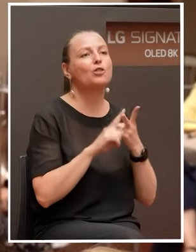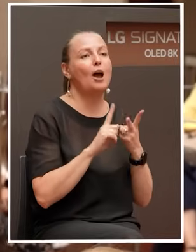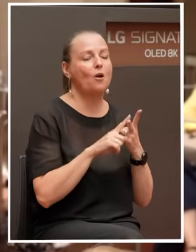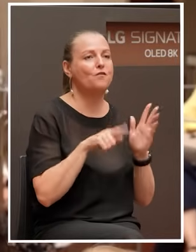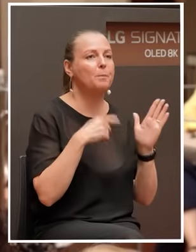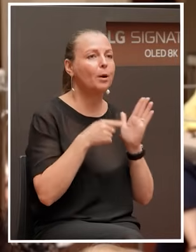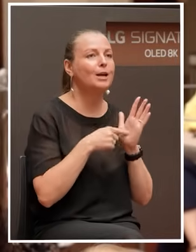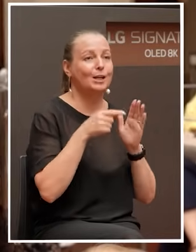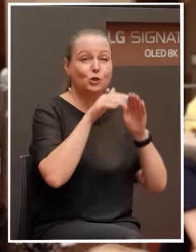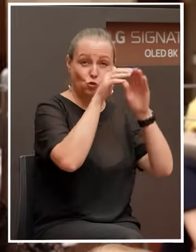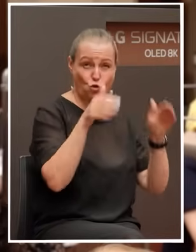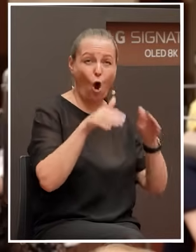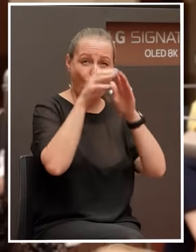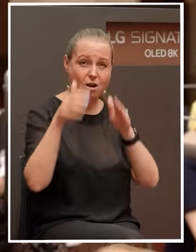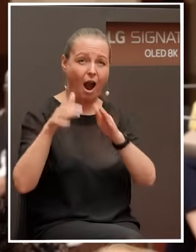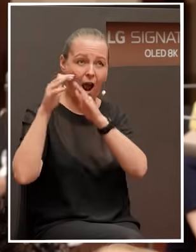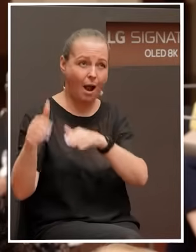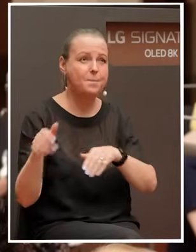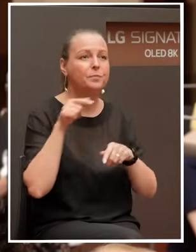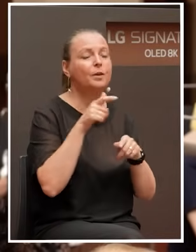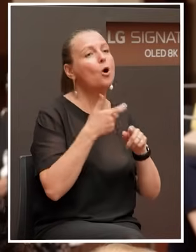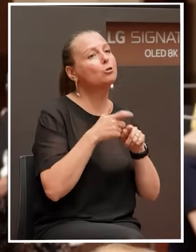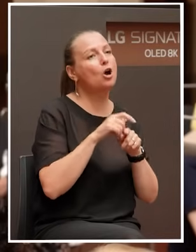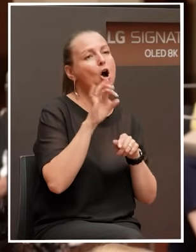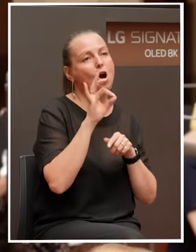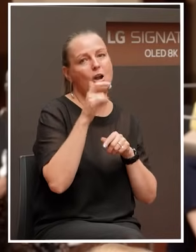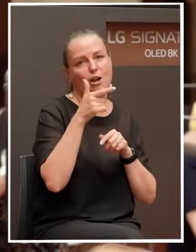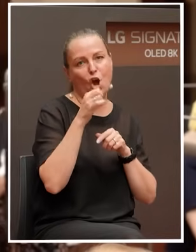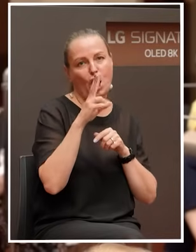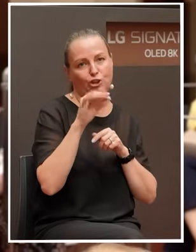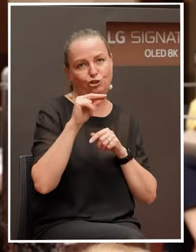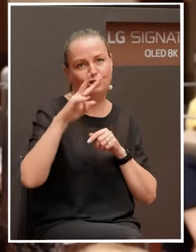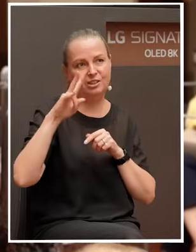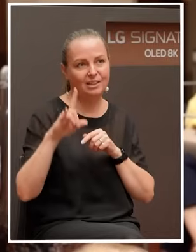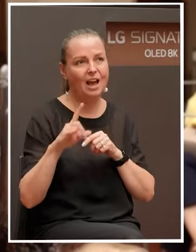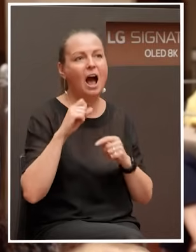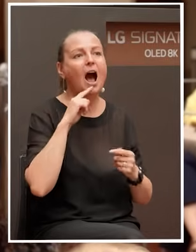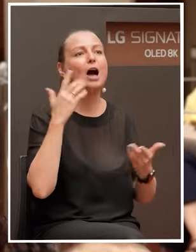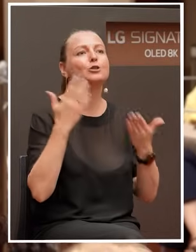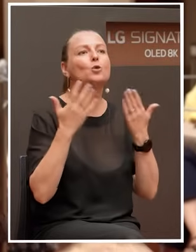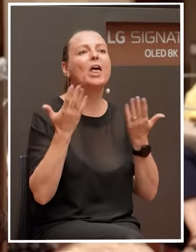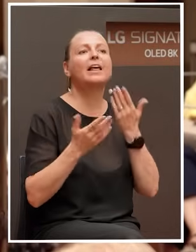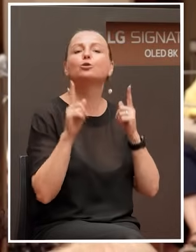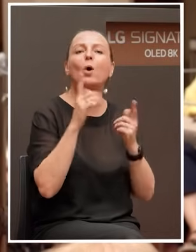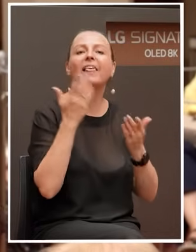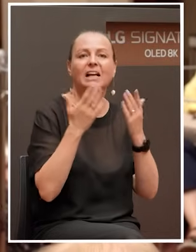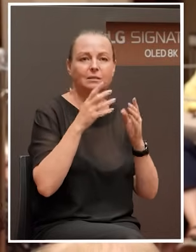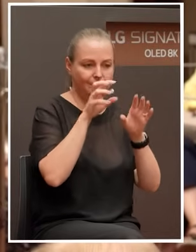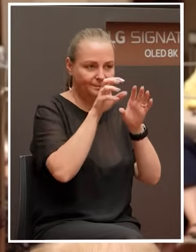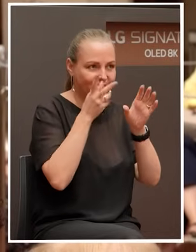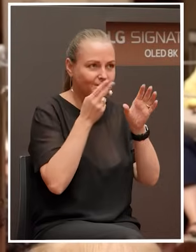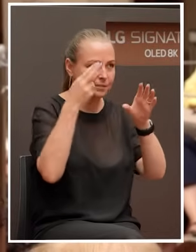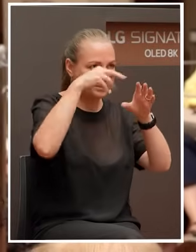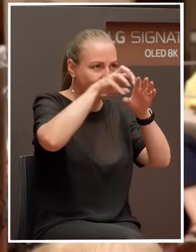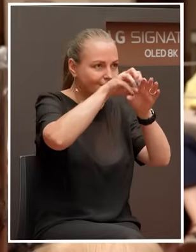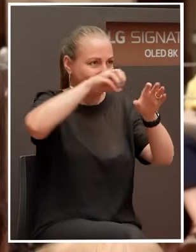вот стога. Стога стоят тогда очень органично, иногда нет. Что получится, если их вырезать?